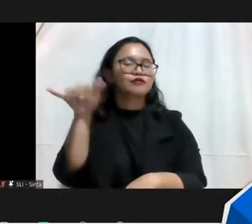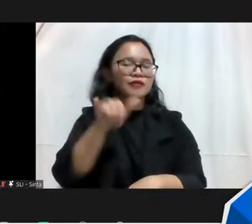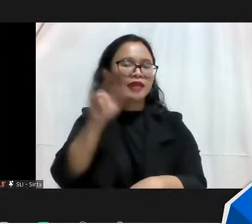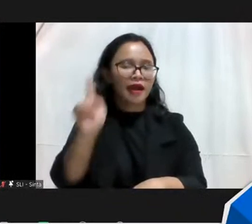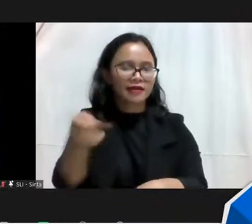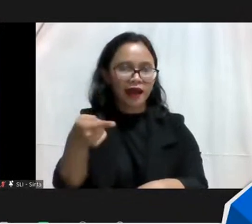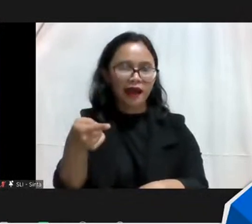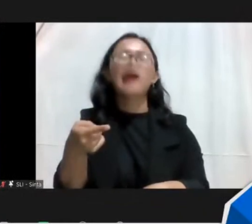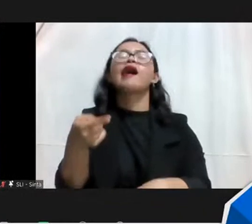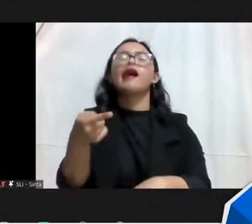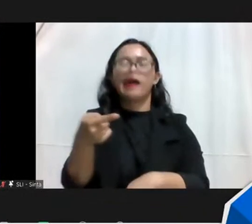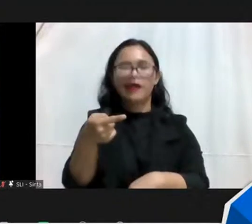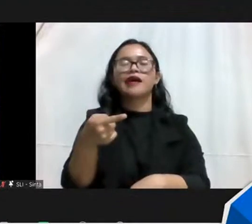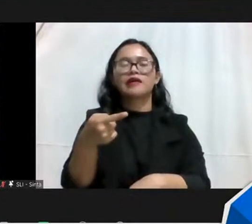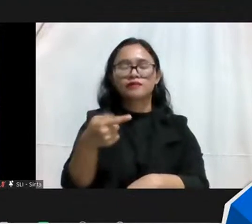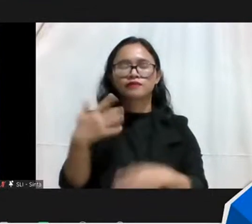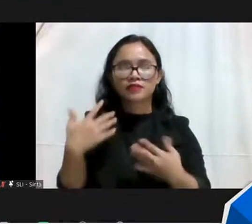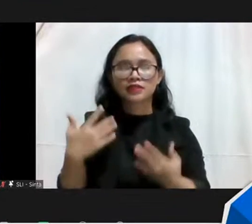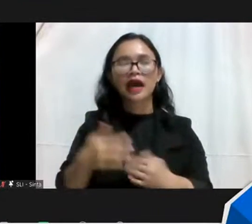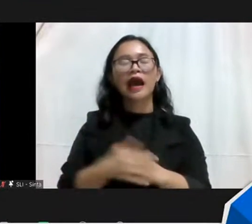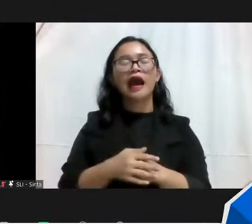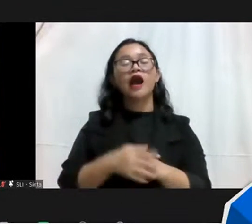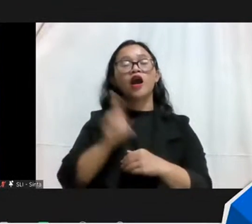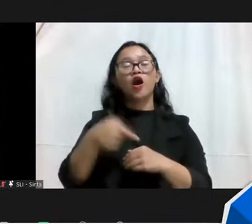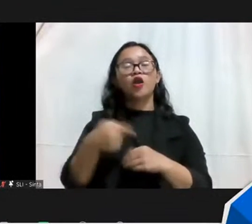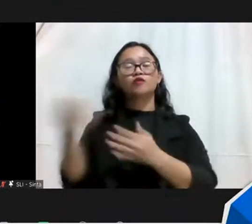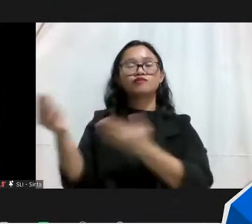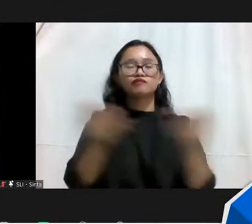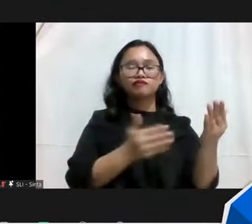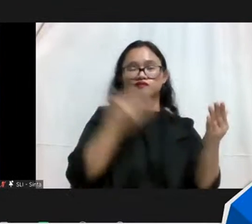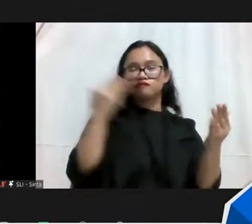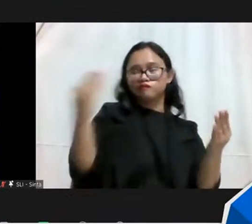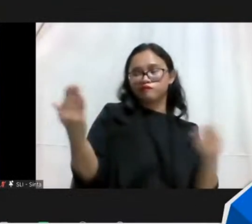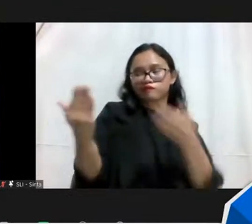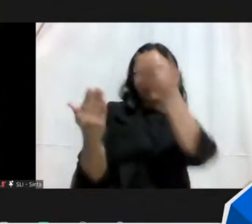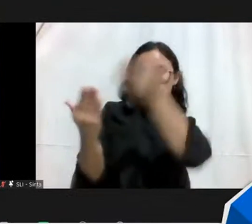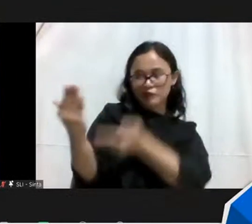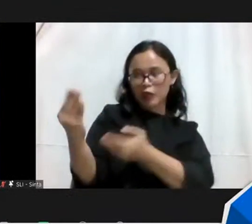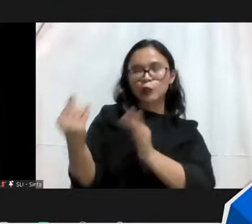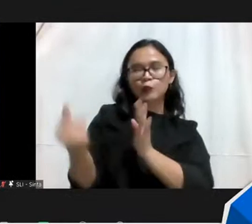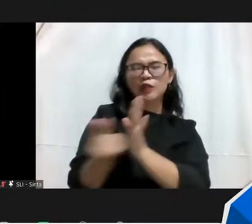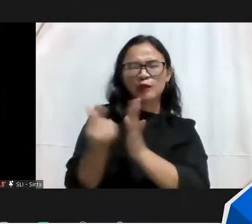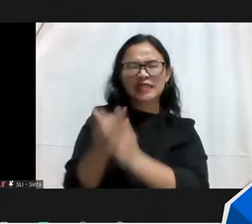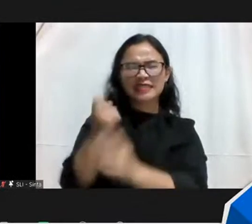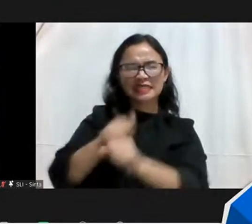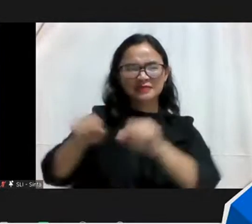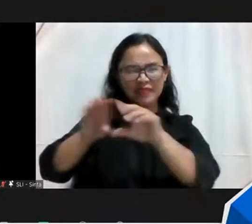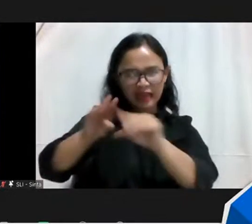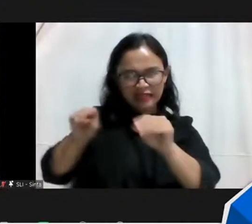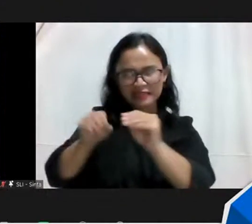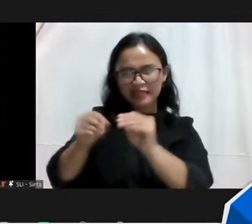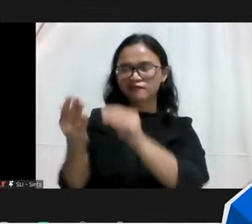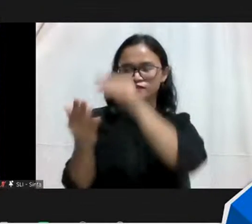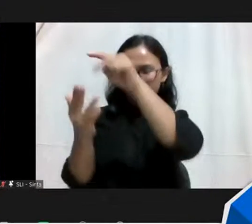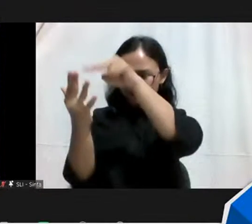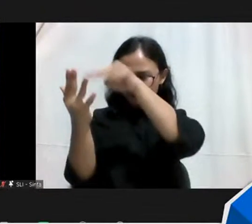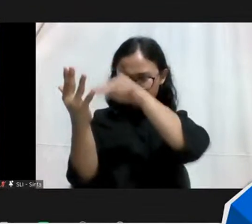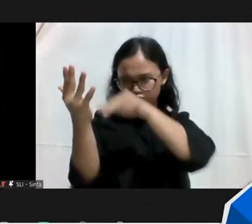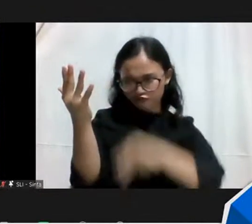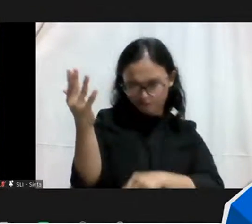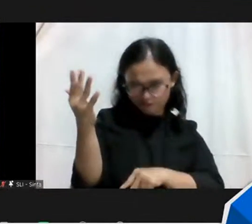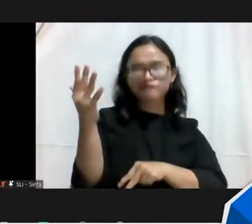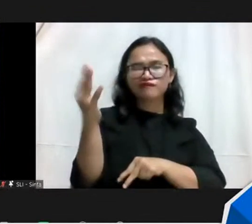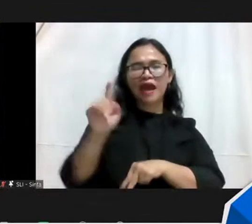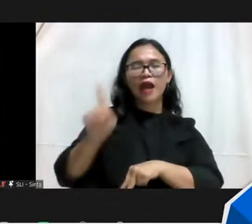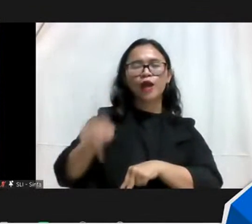rumusan dari undang-undang Cipta kerja kita harus identifikasi lagi identifikasi kembali tentang isi-isinya